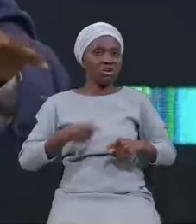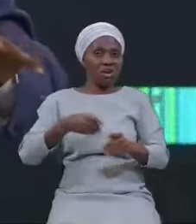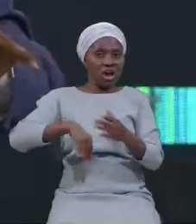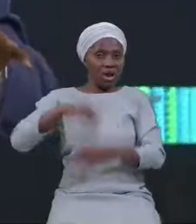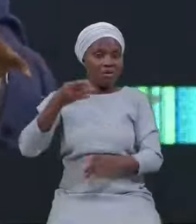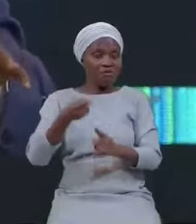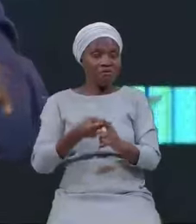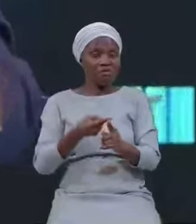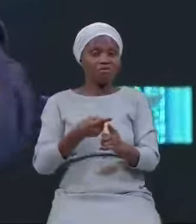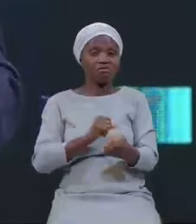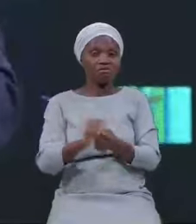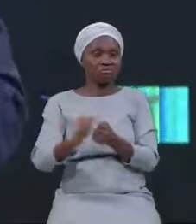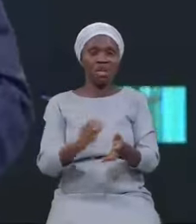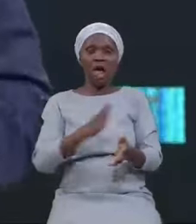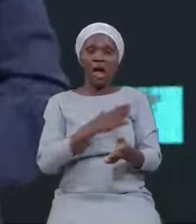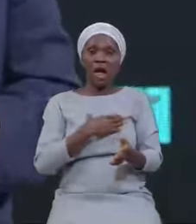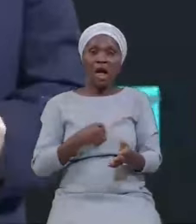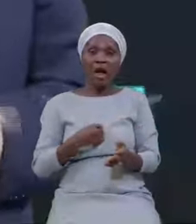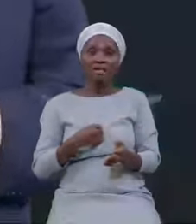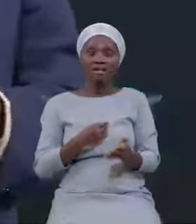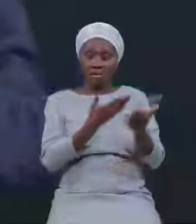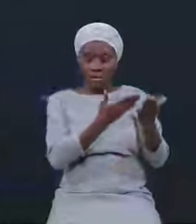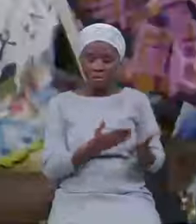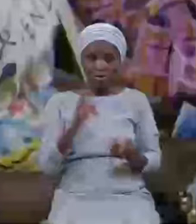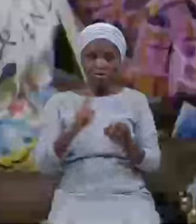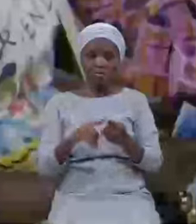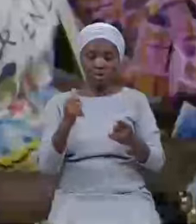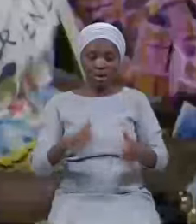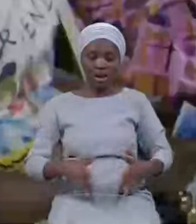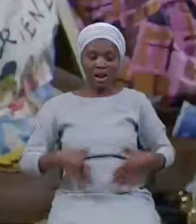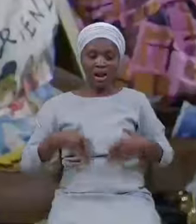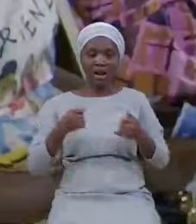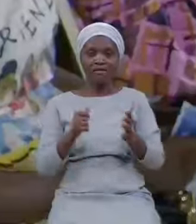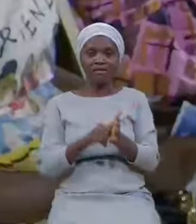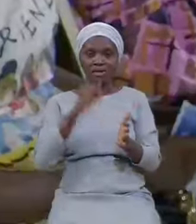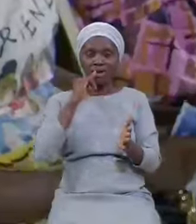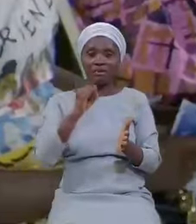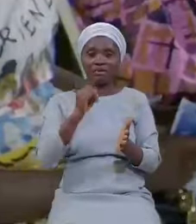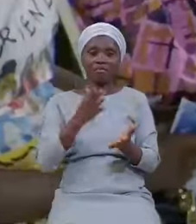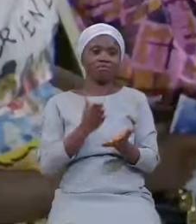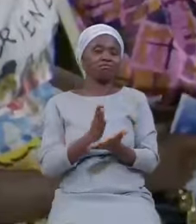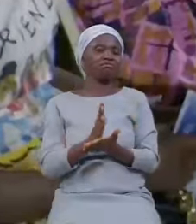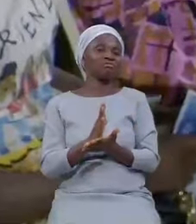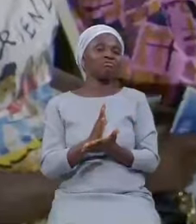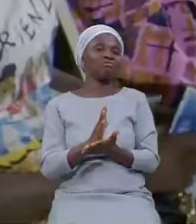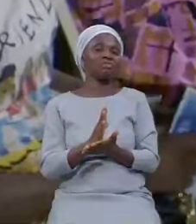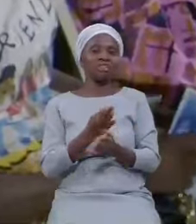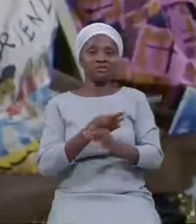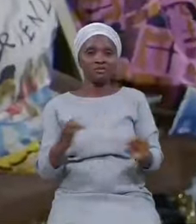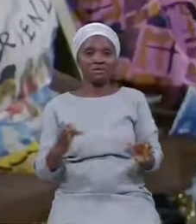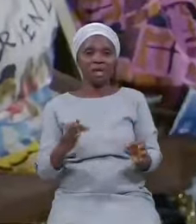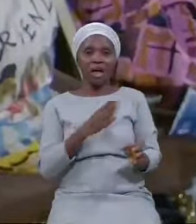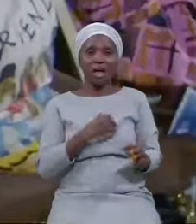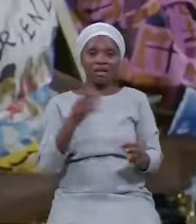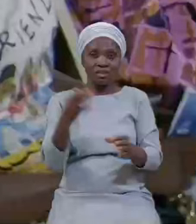lui. Il te fait sortir de toute mauvaise chose, de tout ce qui